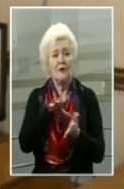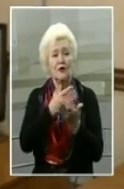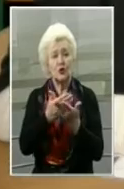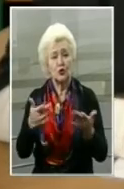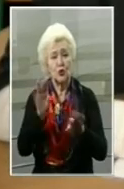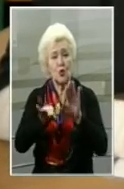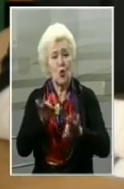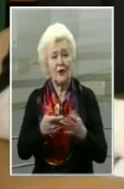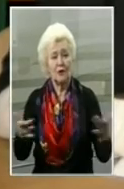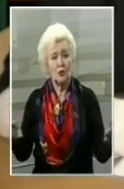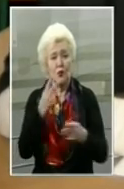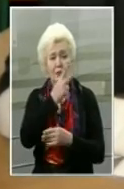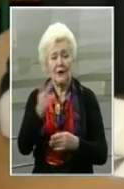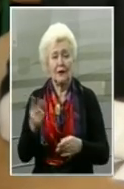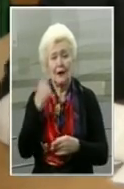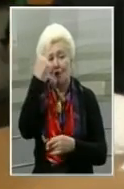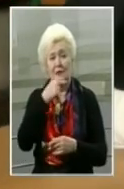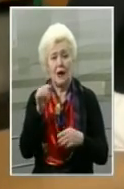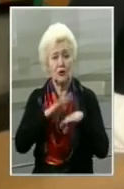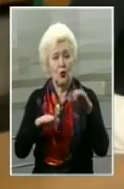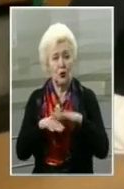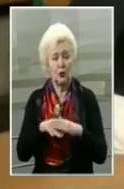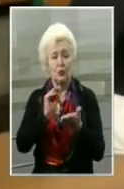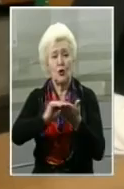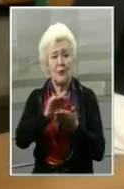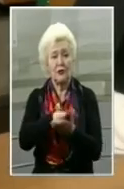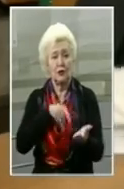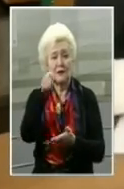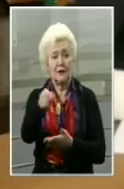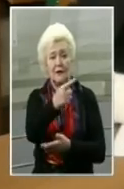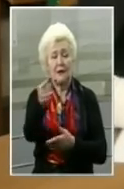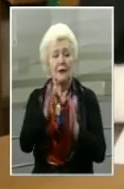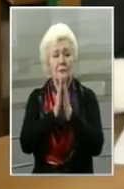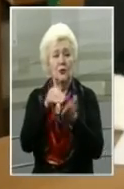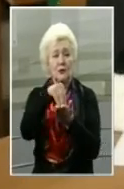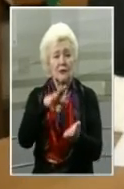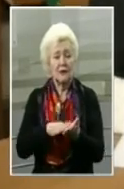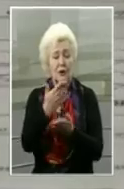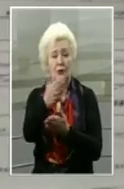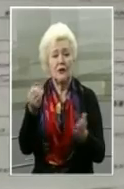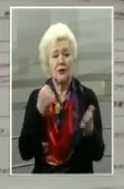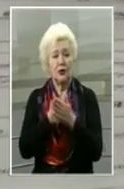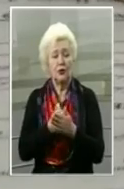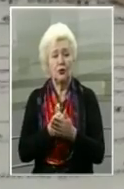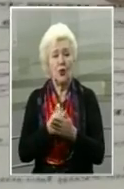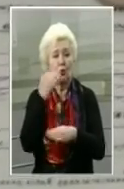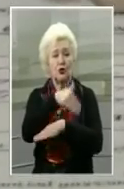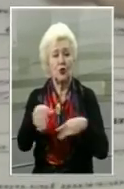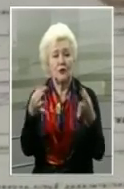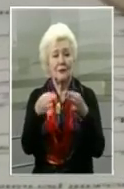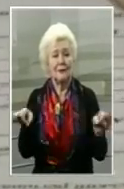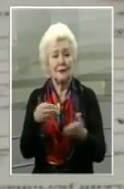діти самостійно власноруч запишуть заяву, де вони просять зареєструвати їх до зовнішнього